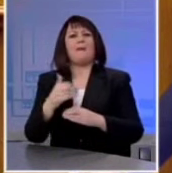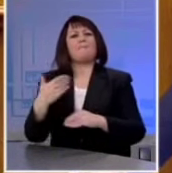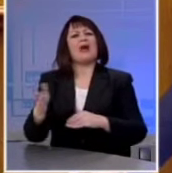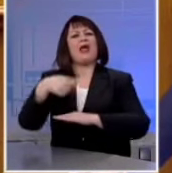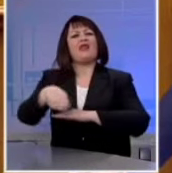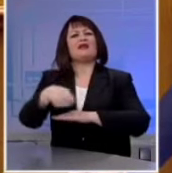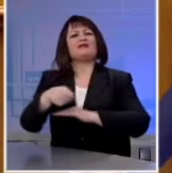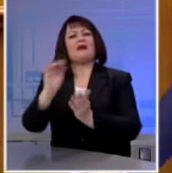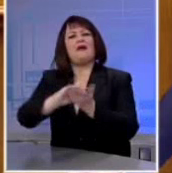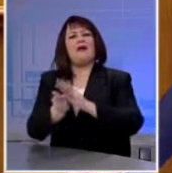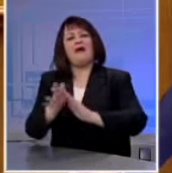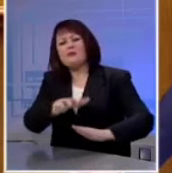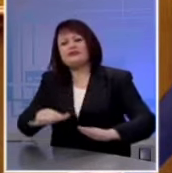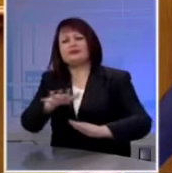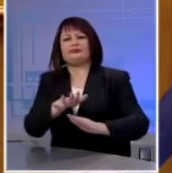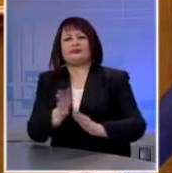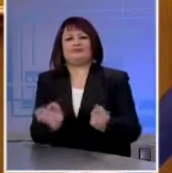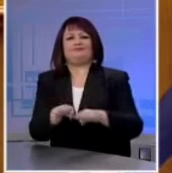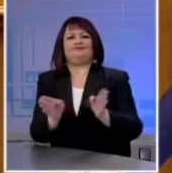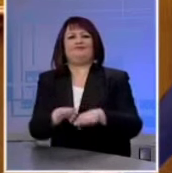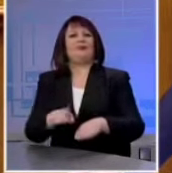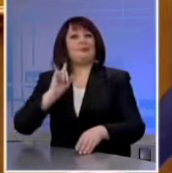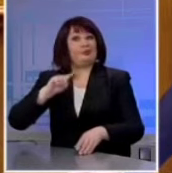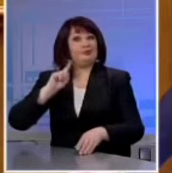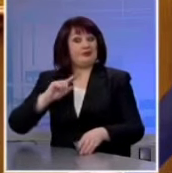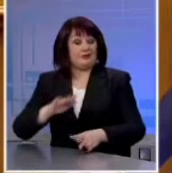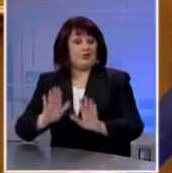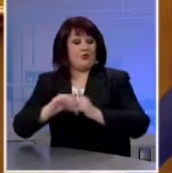κυκλώματα, συγκαλύψεις και ολιγορίες.